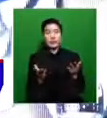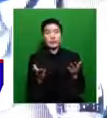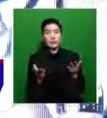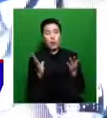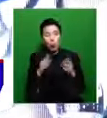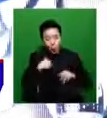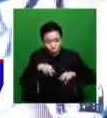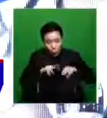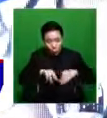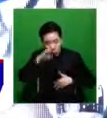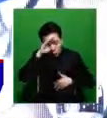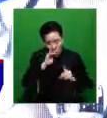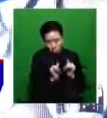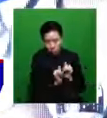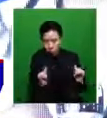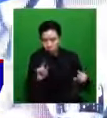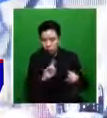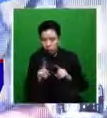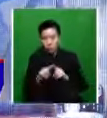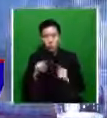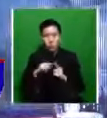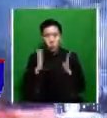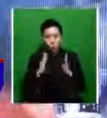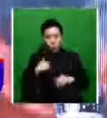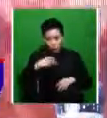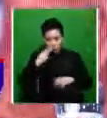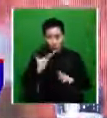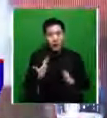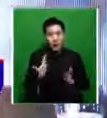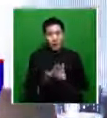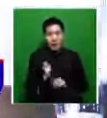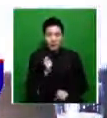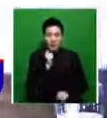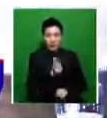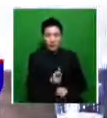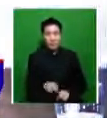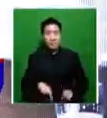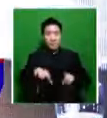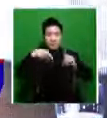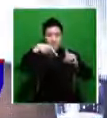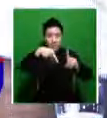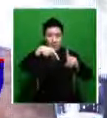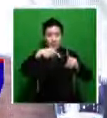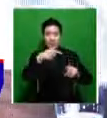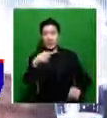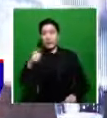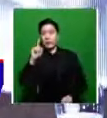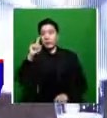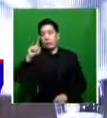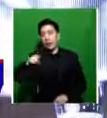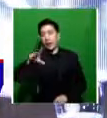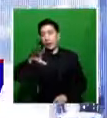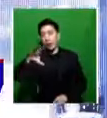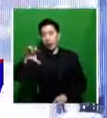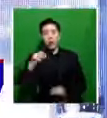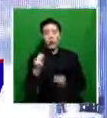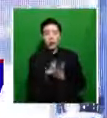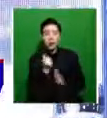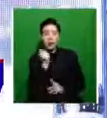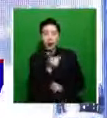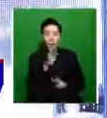ผู้ป่วยโควิดนะครับต่อเวรเนี่ย 1,000 ถึง 1,500 บาทต่อ1ผลัดเวรนะครับก็สำห